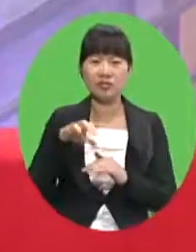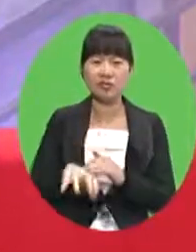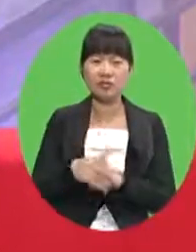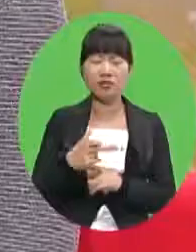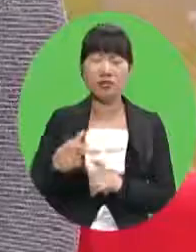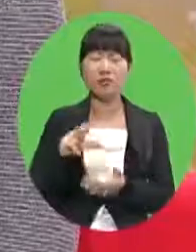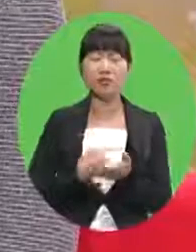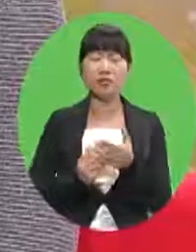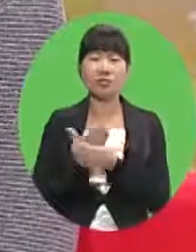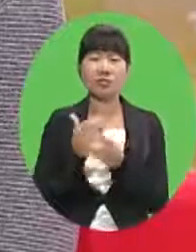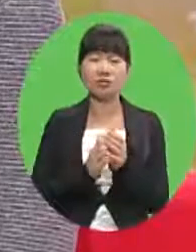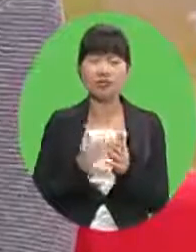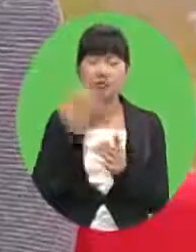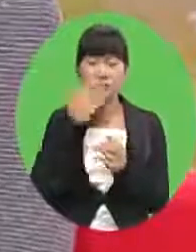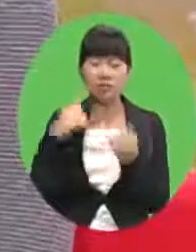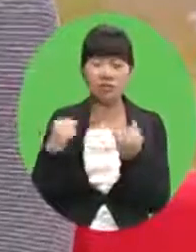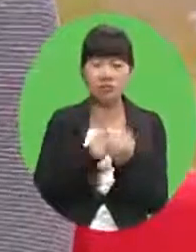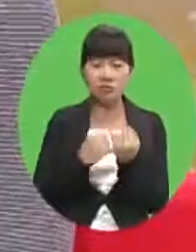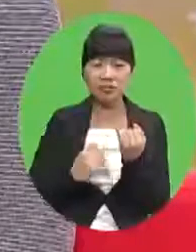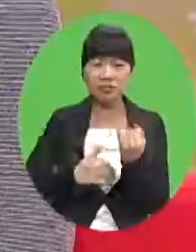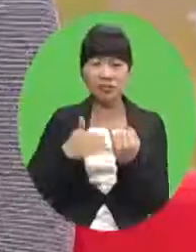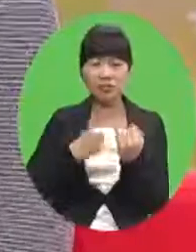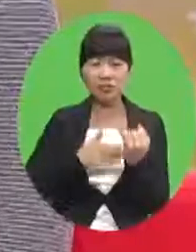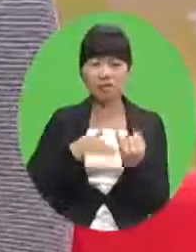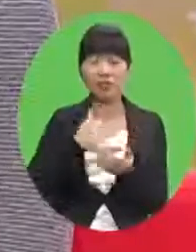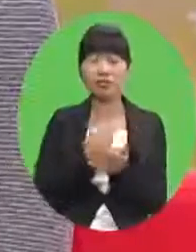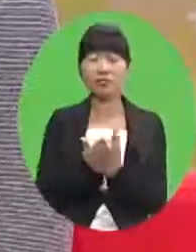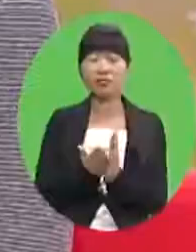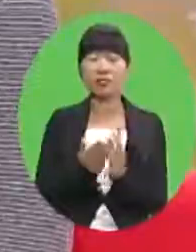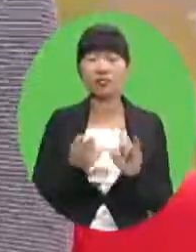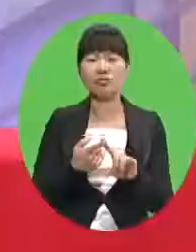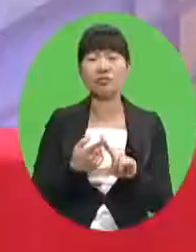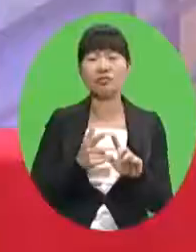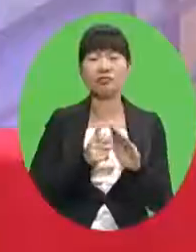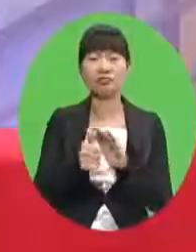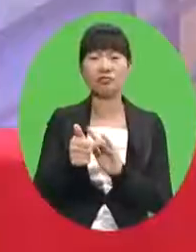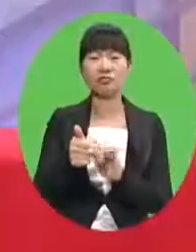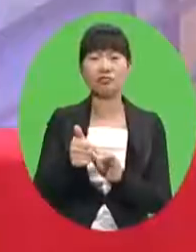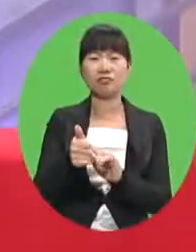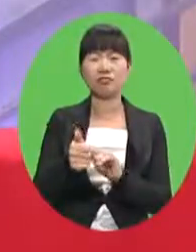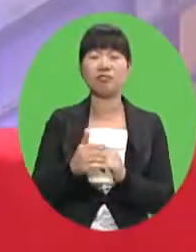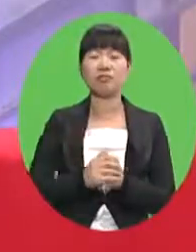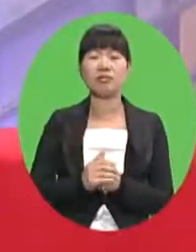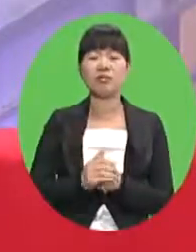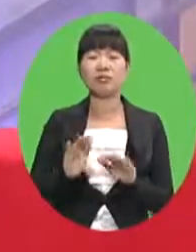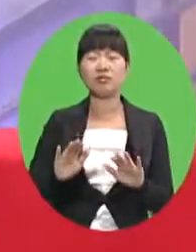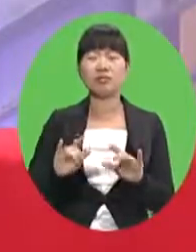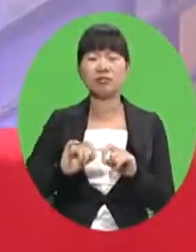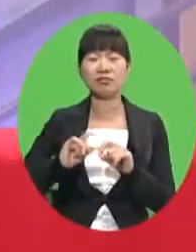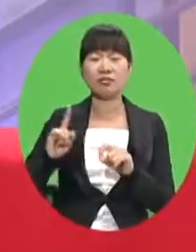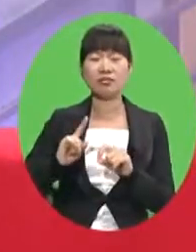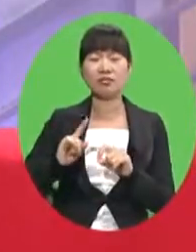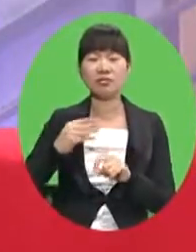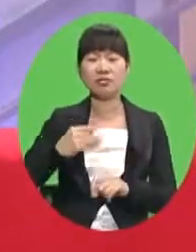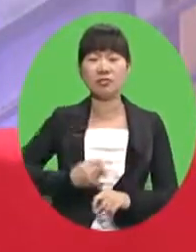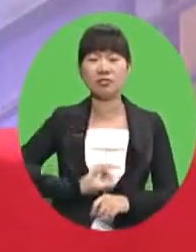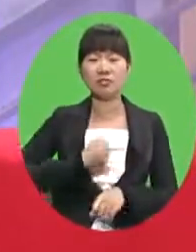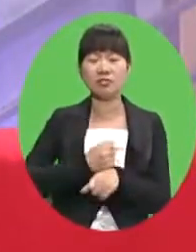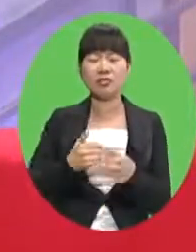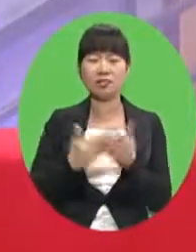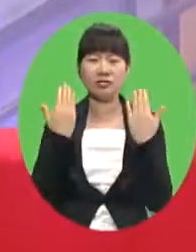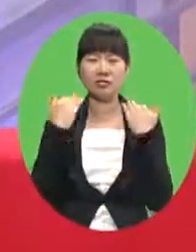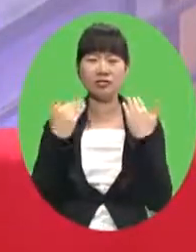사이에 그런 성폭행, 성추행 등 그런 것들이 이제 대표적으로 좀 흔한 트라우마라고 할 수 있겠고,